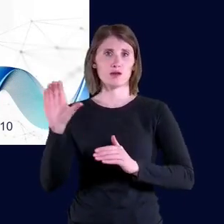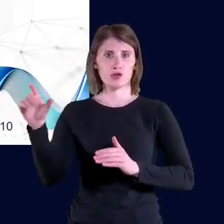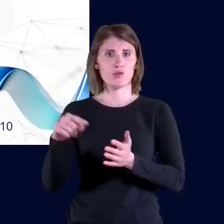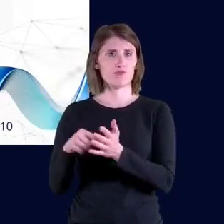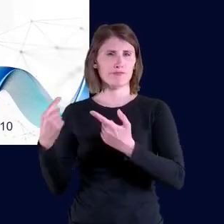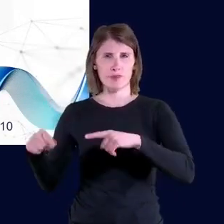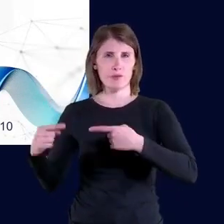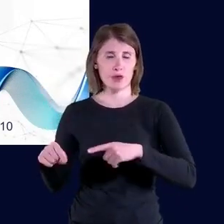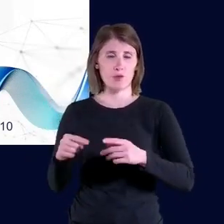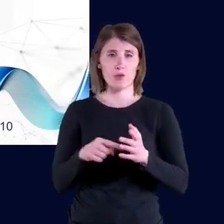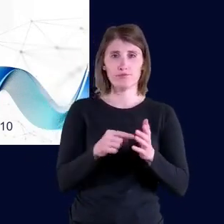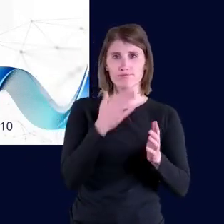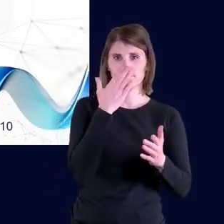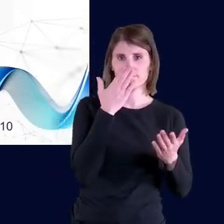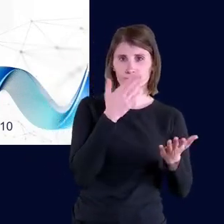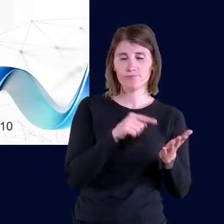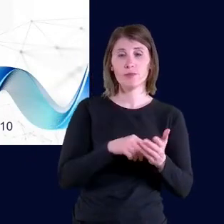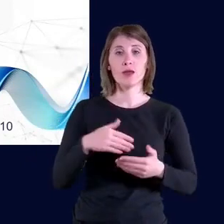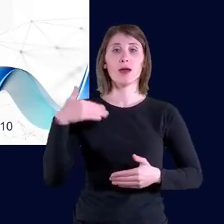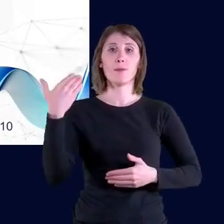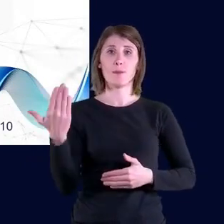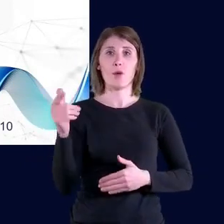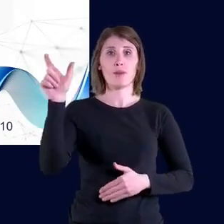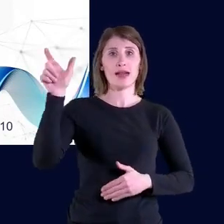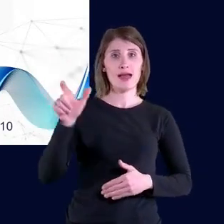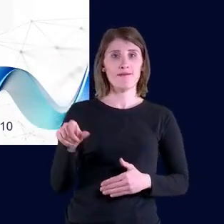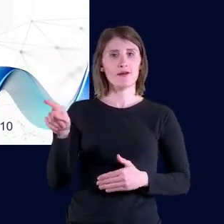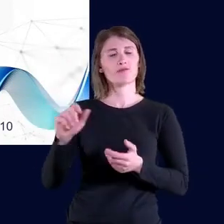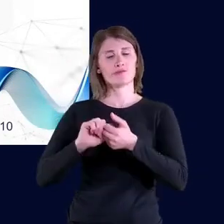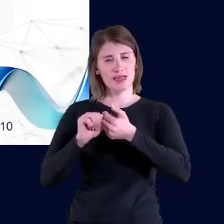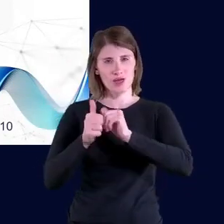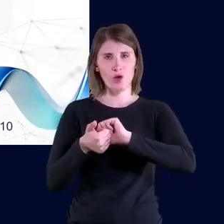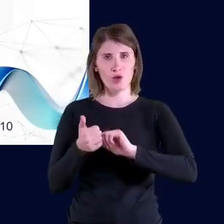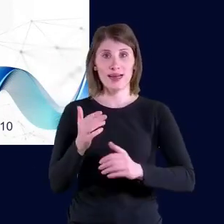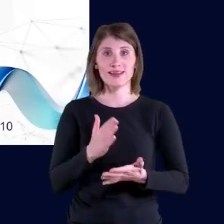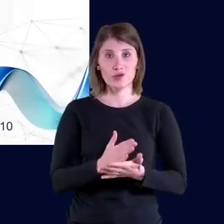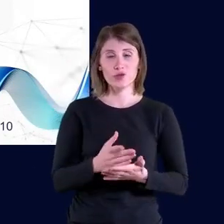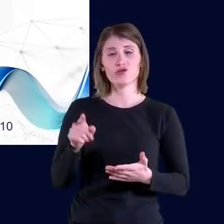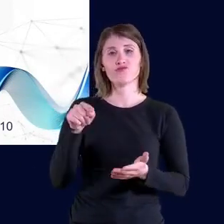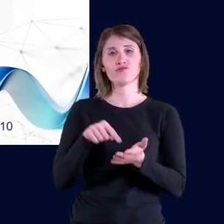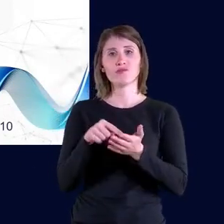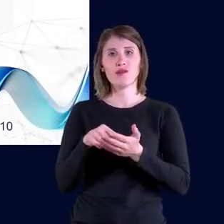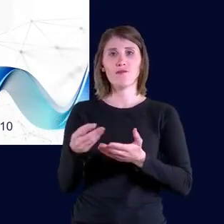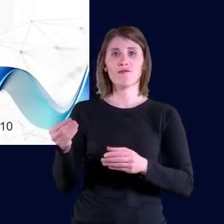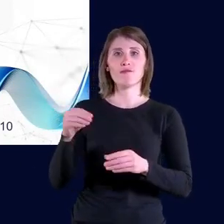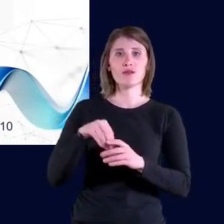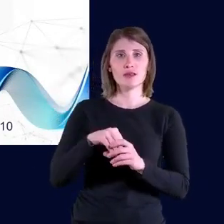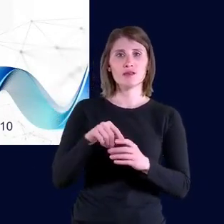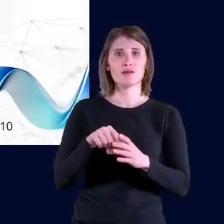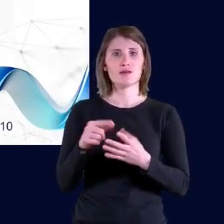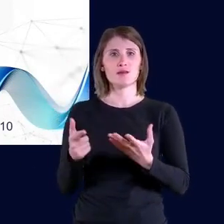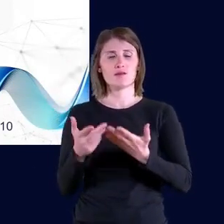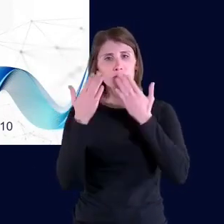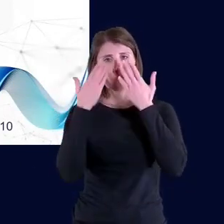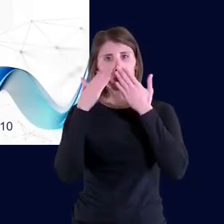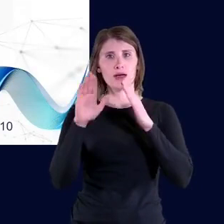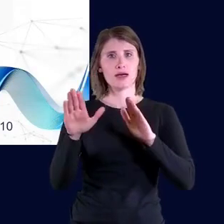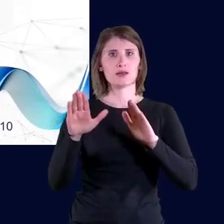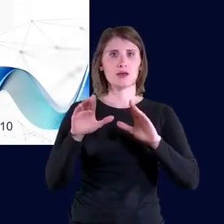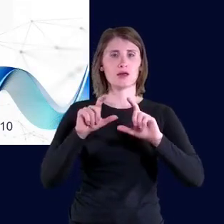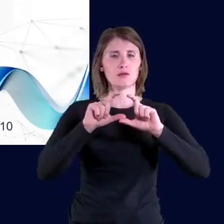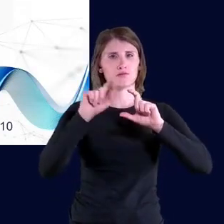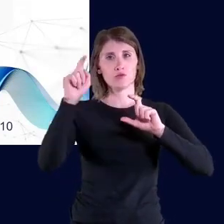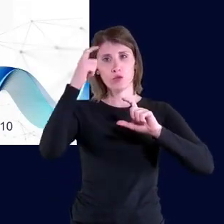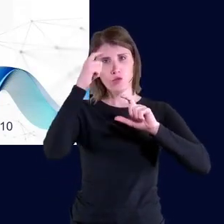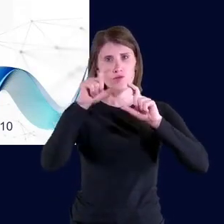po prawej stronie wersja zmieniona które zostały by została wyeksponowana na główny